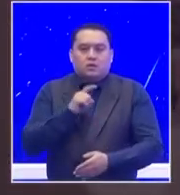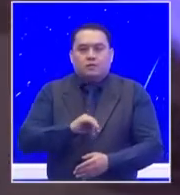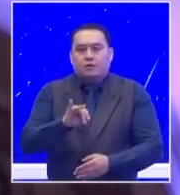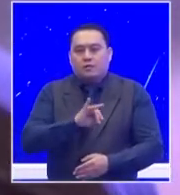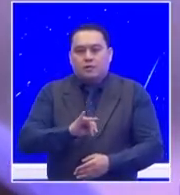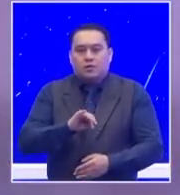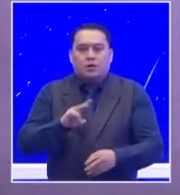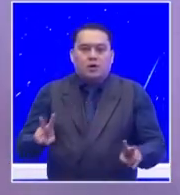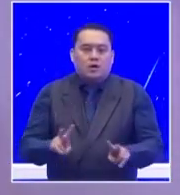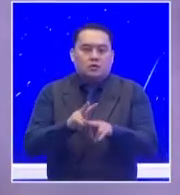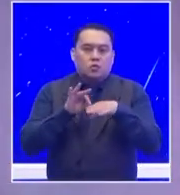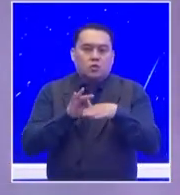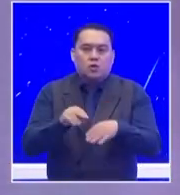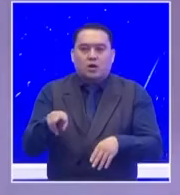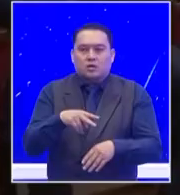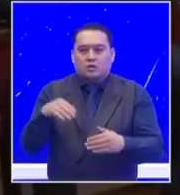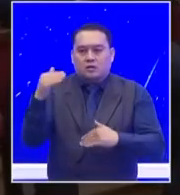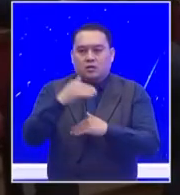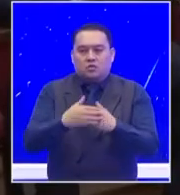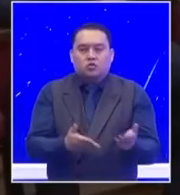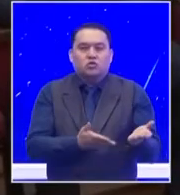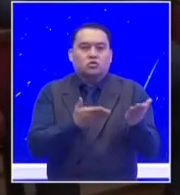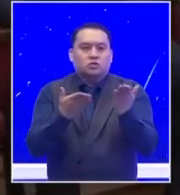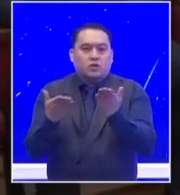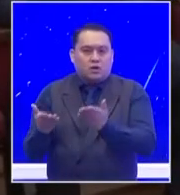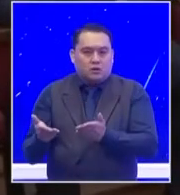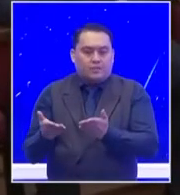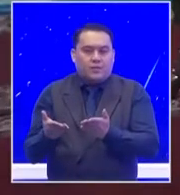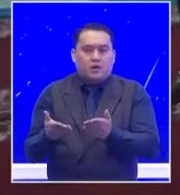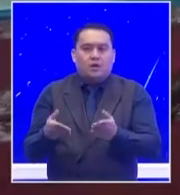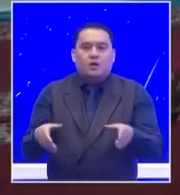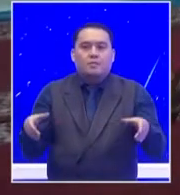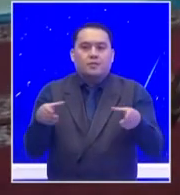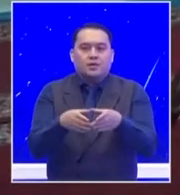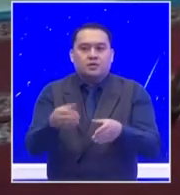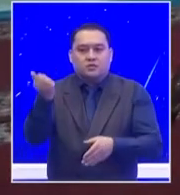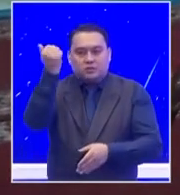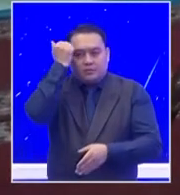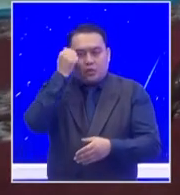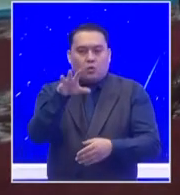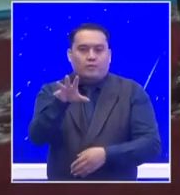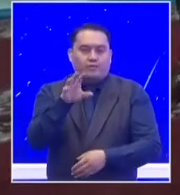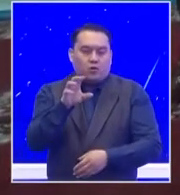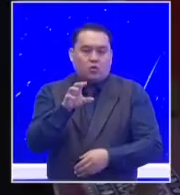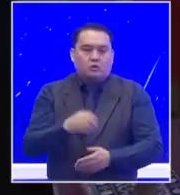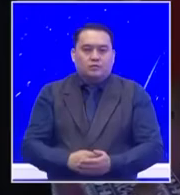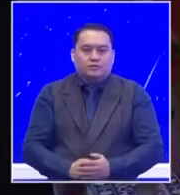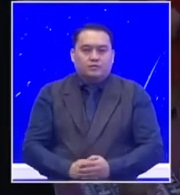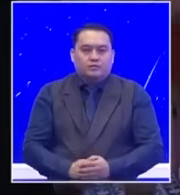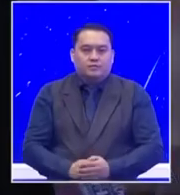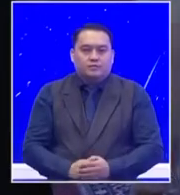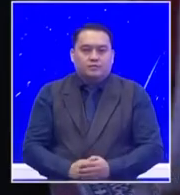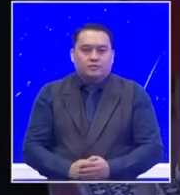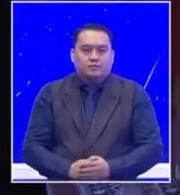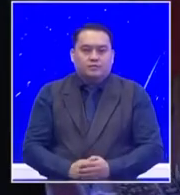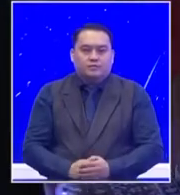Мұса Нұрсұлтан қаласында өтетін әдеби кешіне шақырды. Жиыннан соң оқырмандармен естелікке суретке түсіп, қолтаңбасын берді.